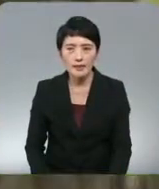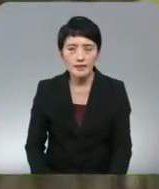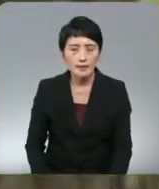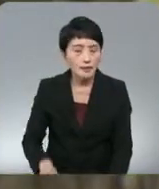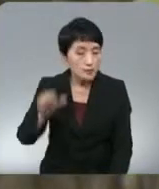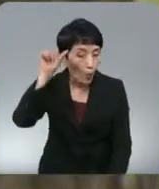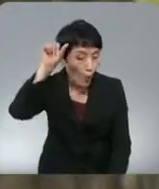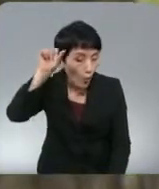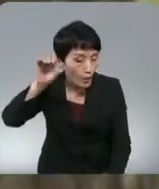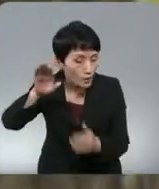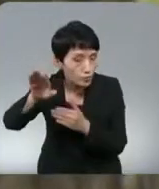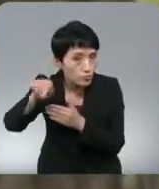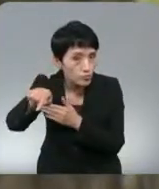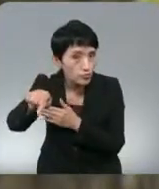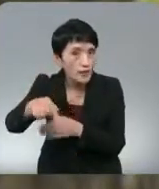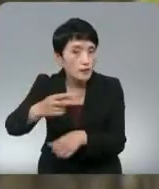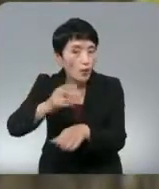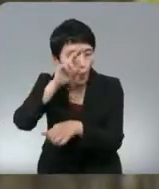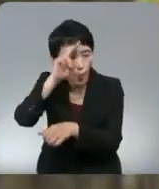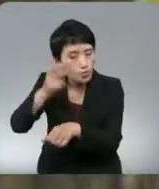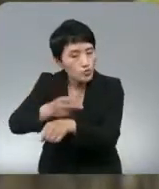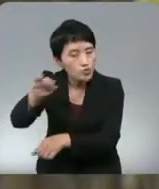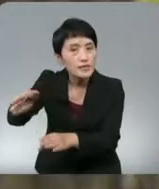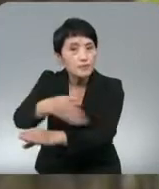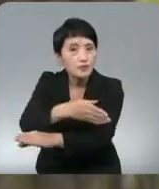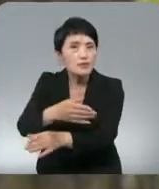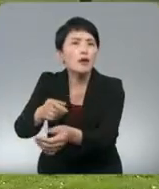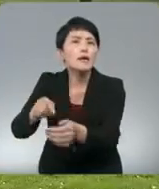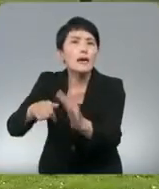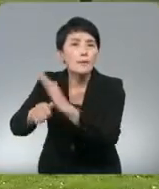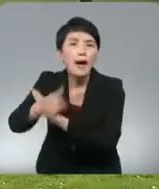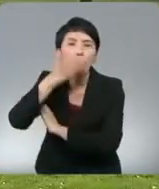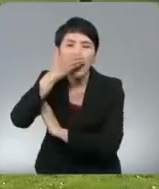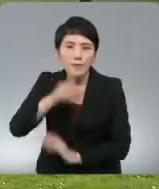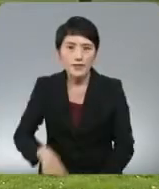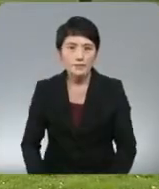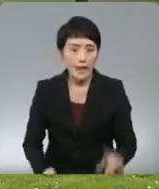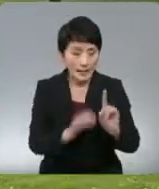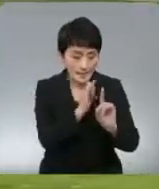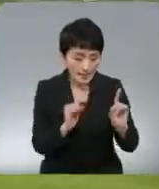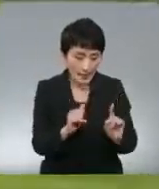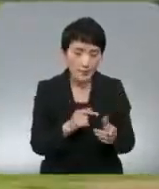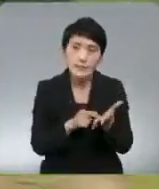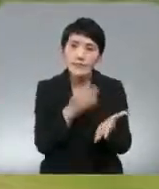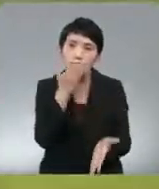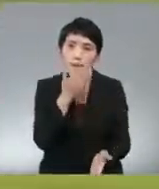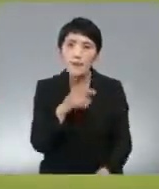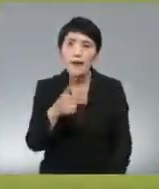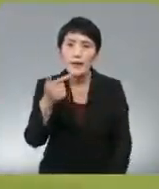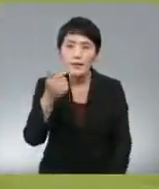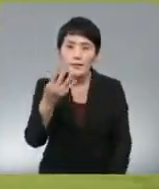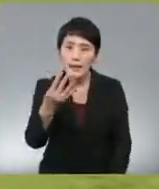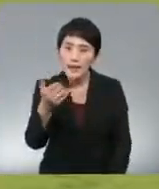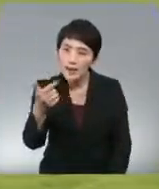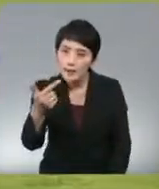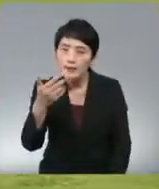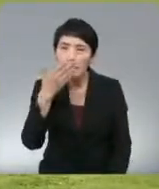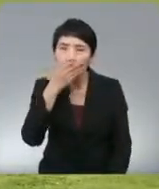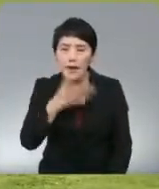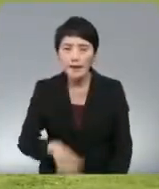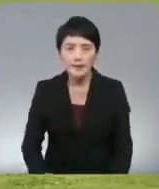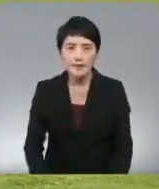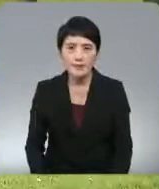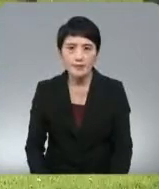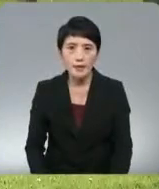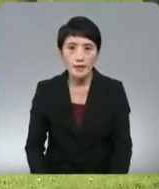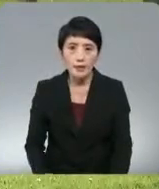sehari mulai 09.00 pagi hingga 5 sore dengan maksimal 500 pengunjung selama dua jam per sekali masuk pengunjung yang berminat untuk mengunjungi taman yang sah